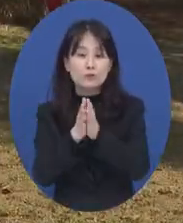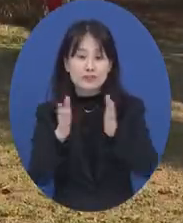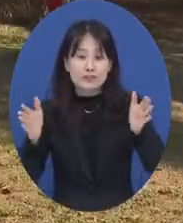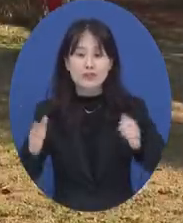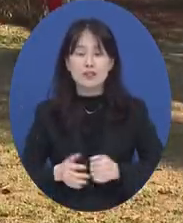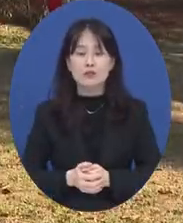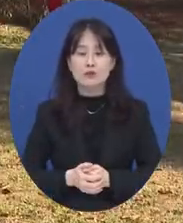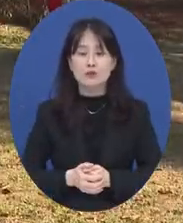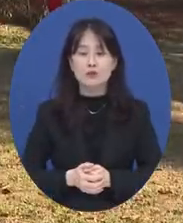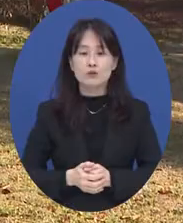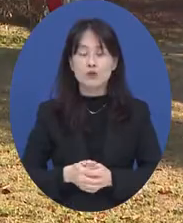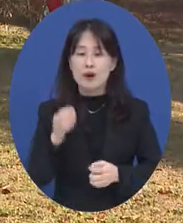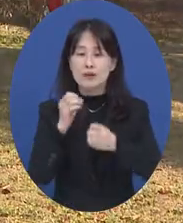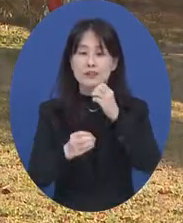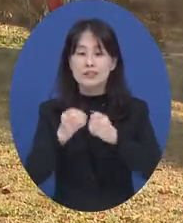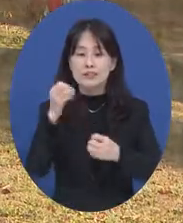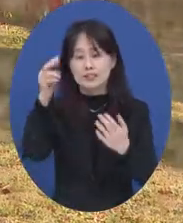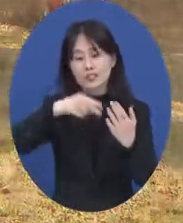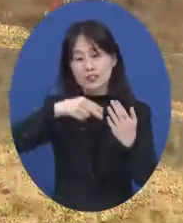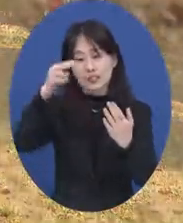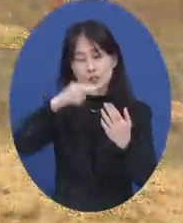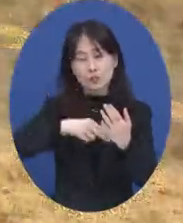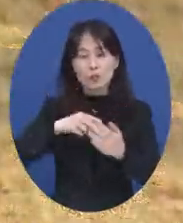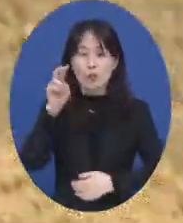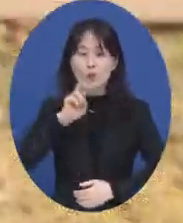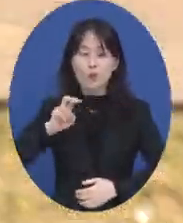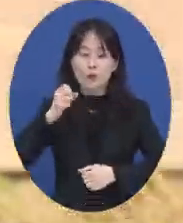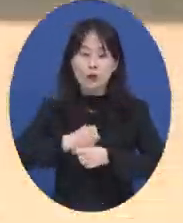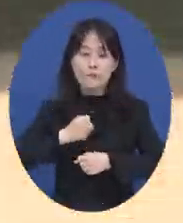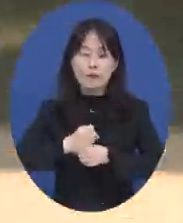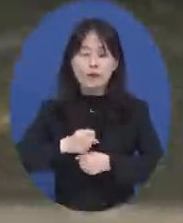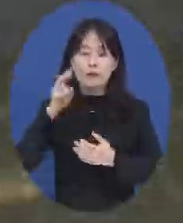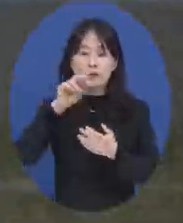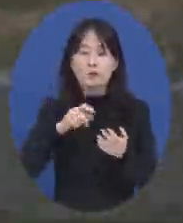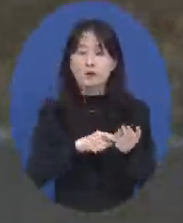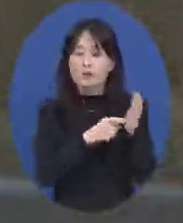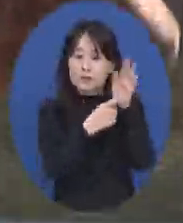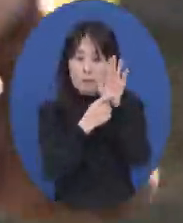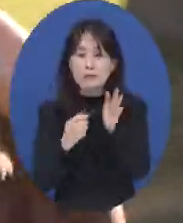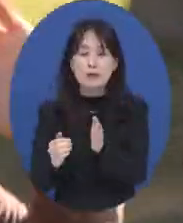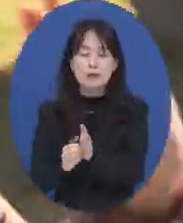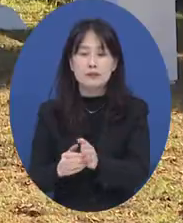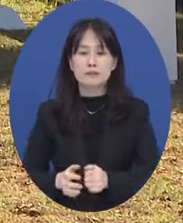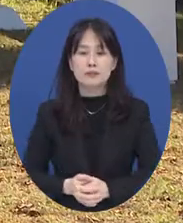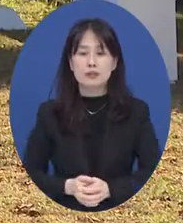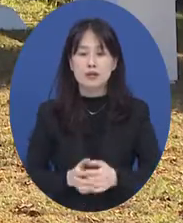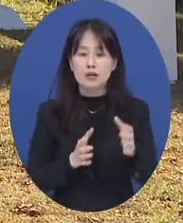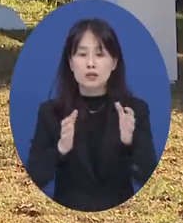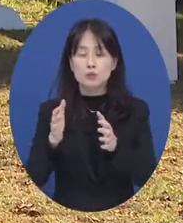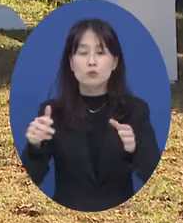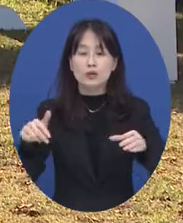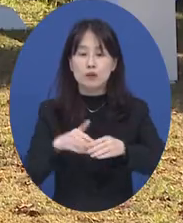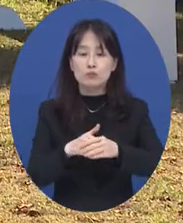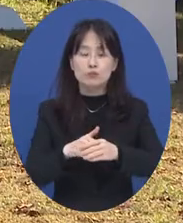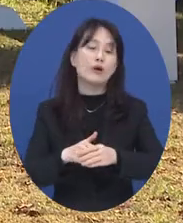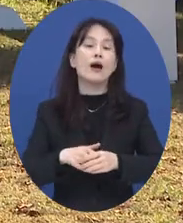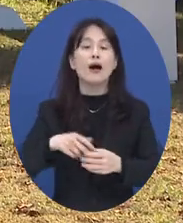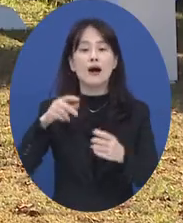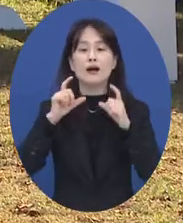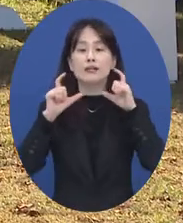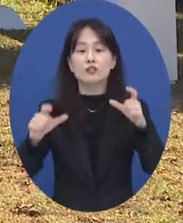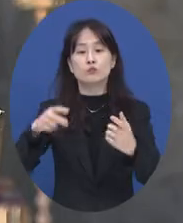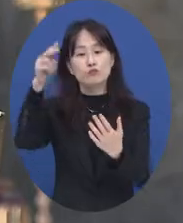시작으로 이산하 씨의 시에 김정희 씨가 작곡을 한 도예인의 노래가 공개됐습니다. 도자문화산업문 낭독도